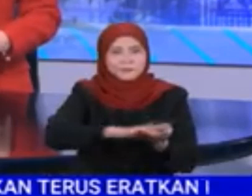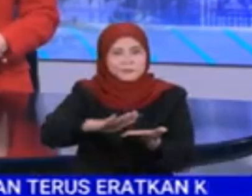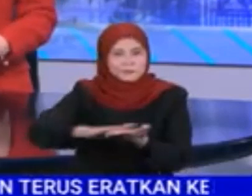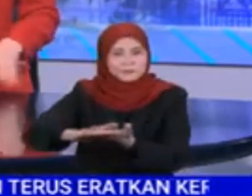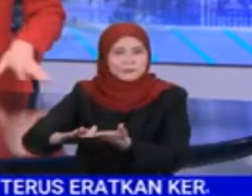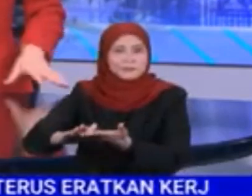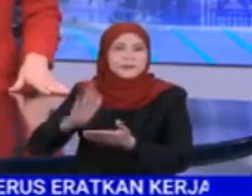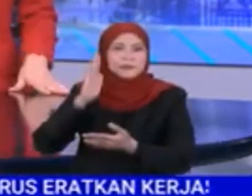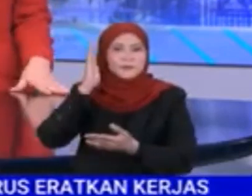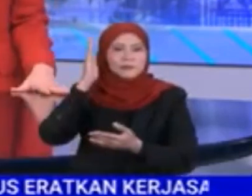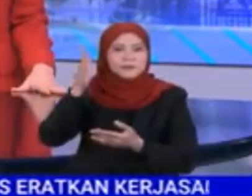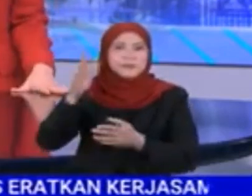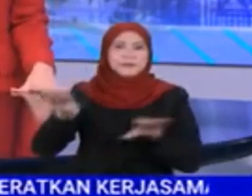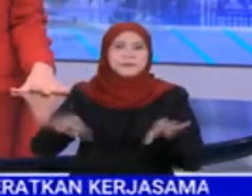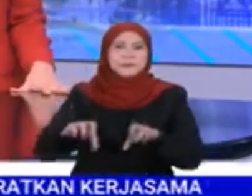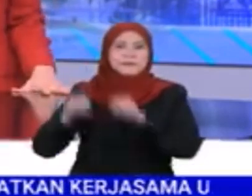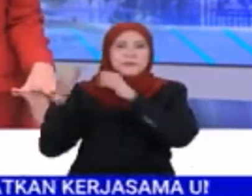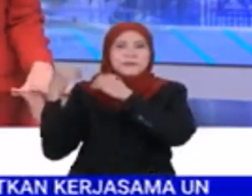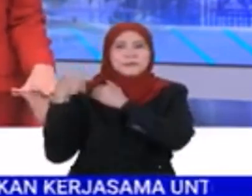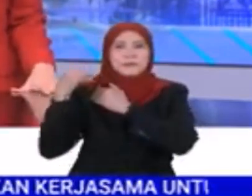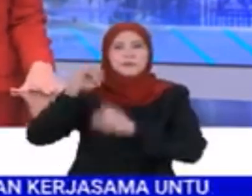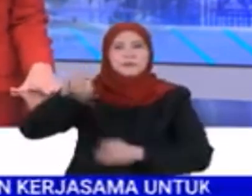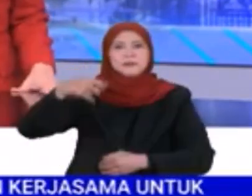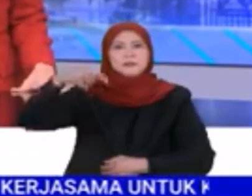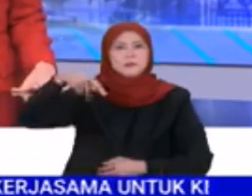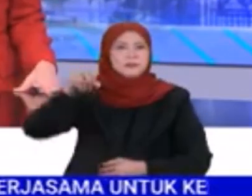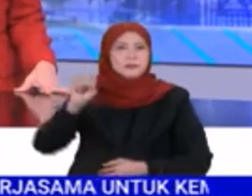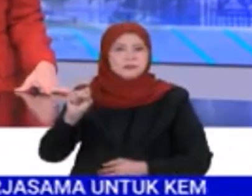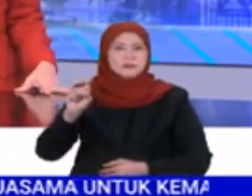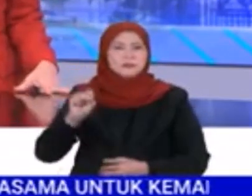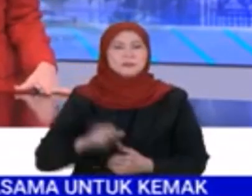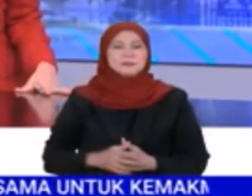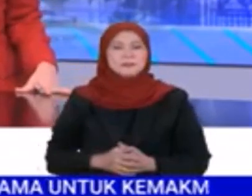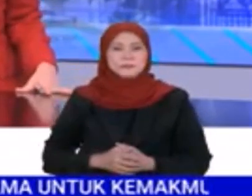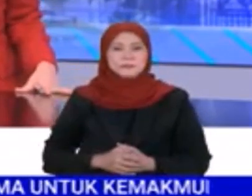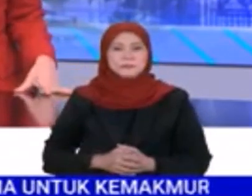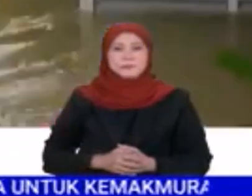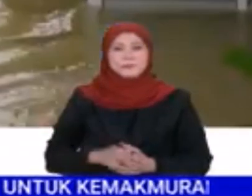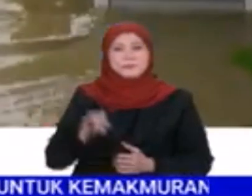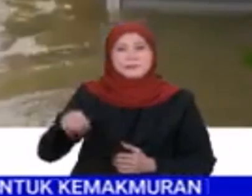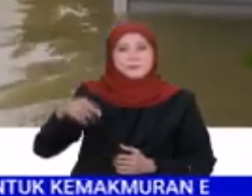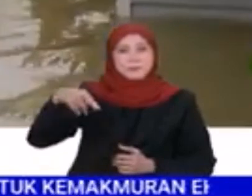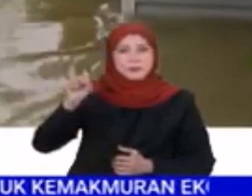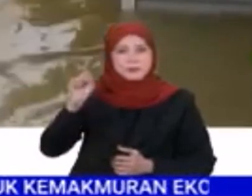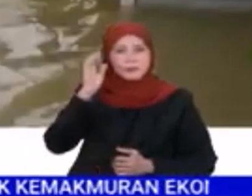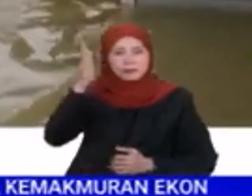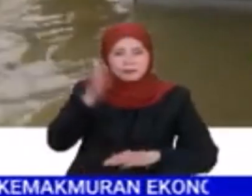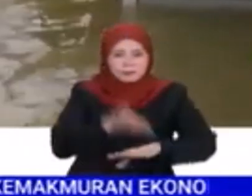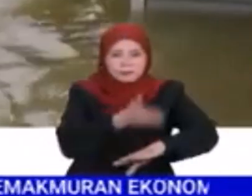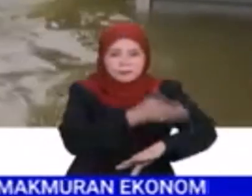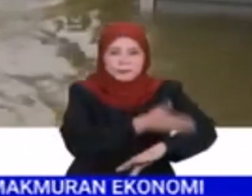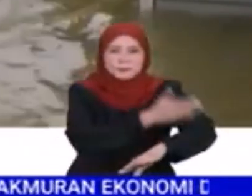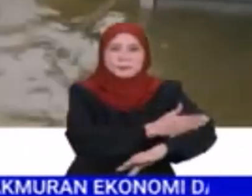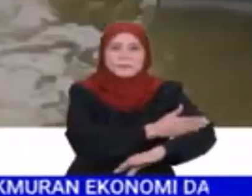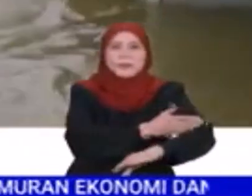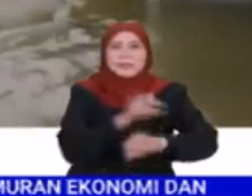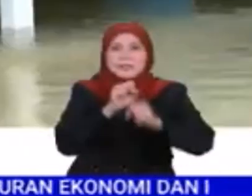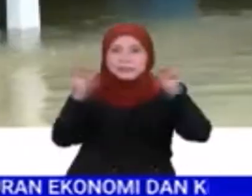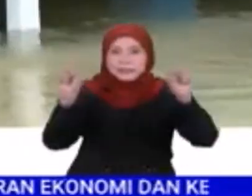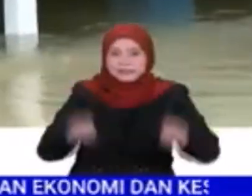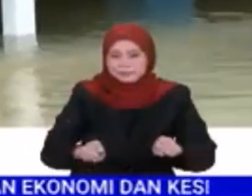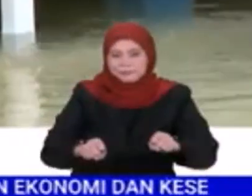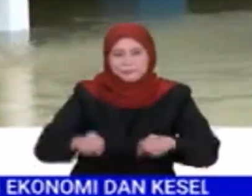tersebut dijalankan Jabatan Pengairan dan Saliran JPS. JPS akan menambah baik sistem pengepaman